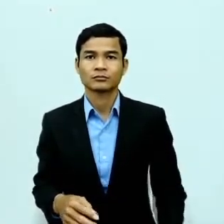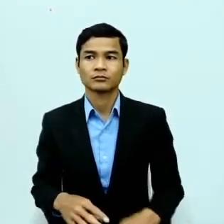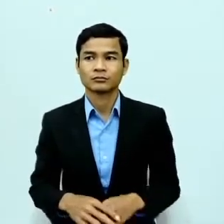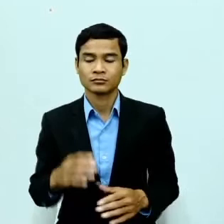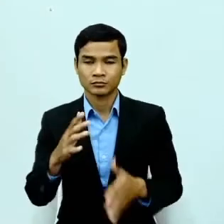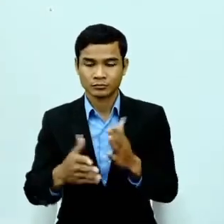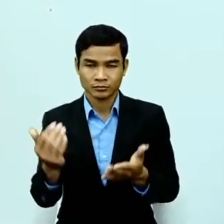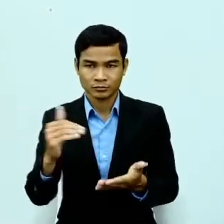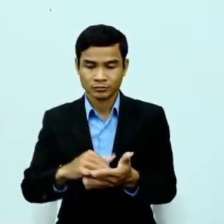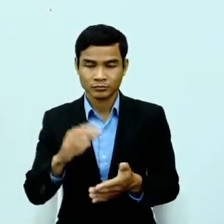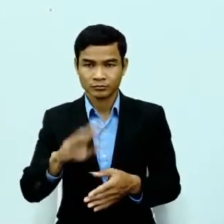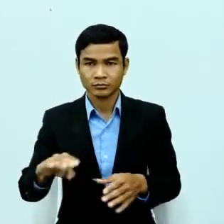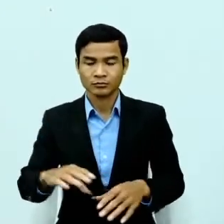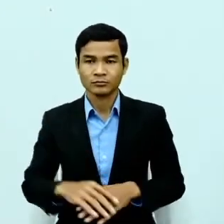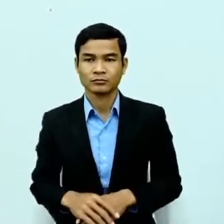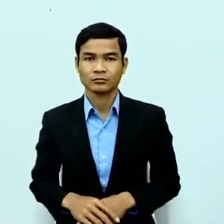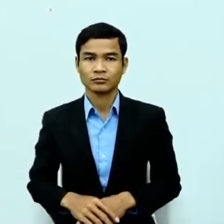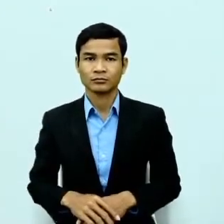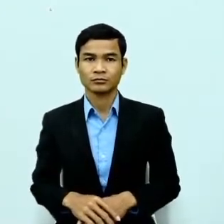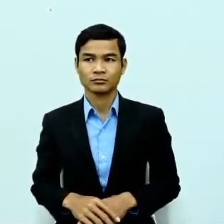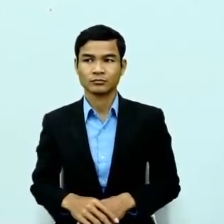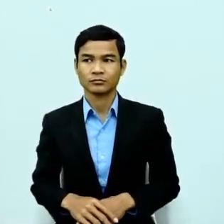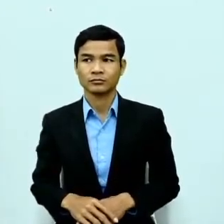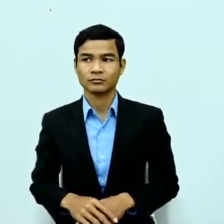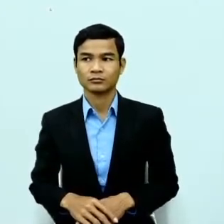ăn một đồng tiết